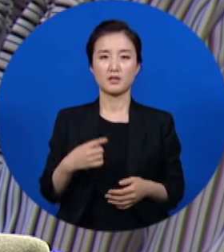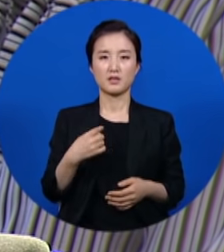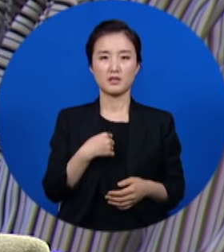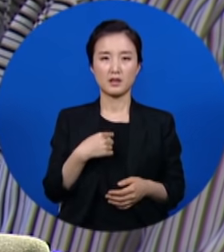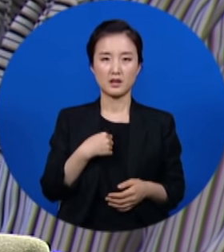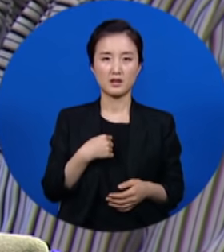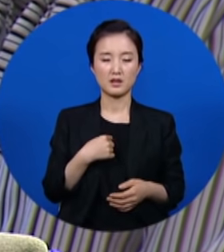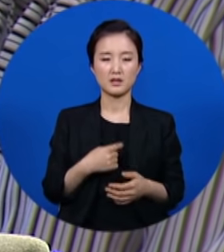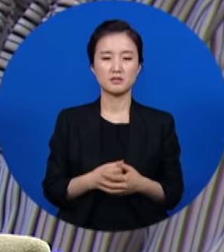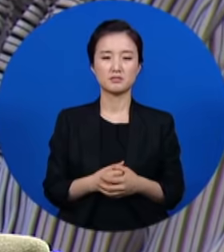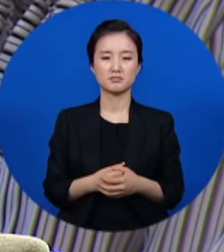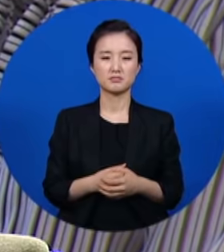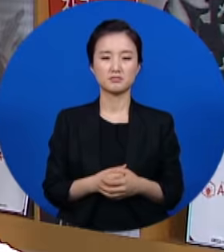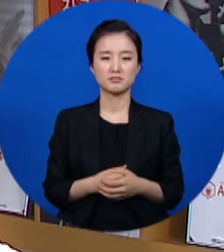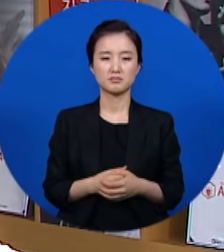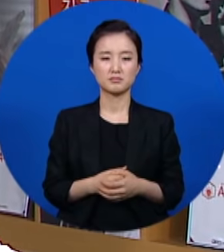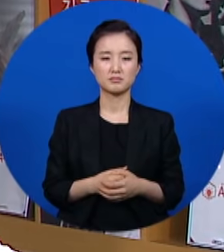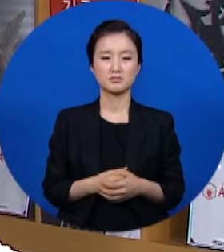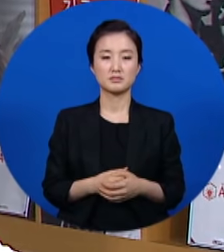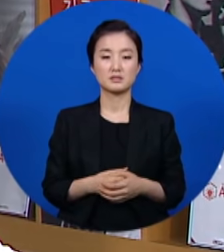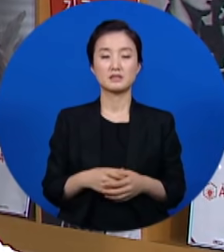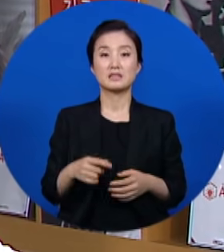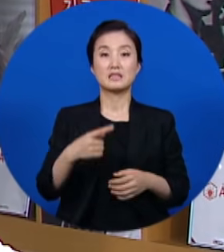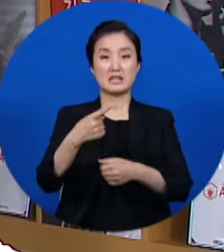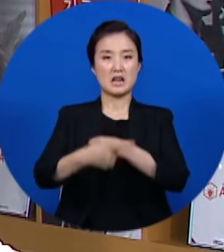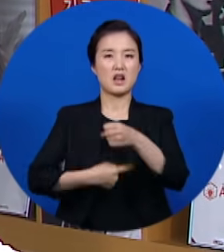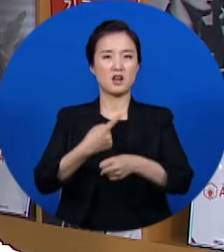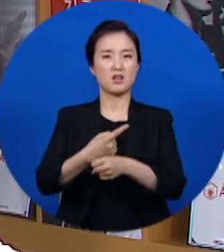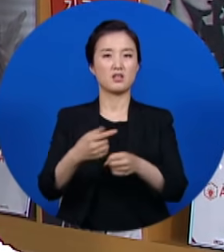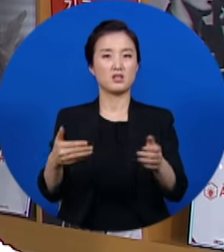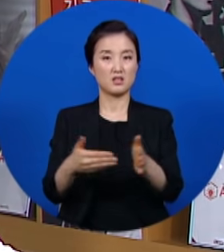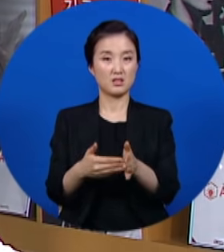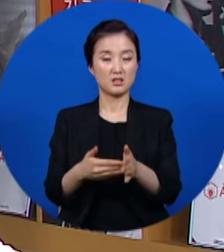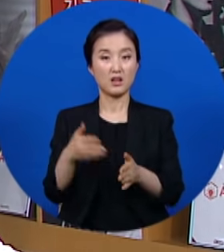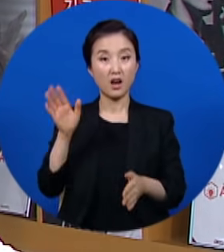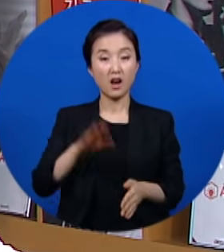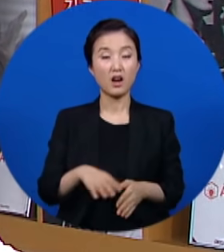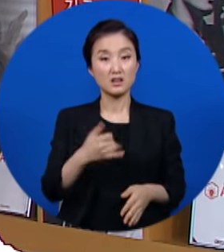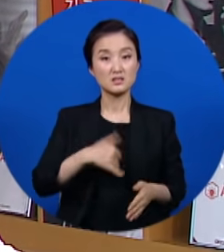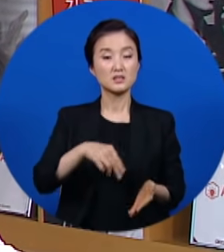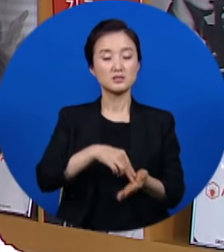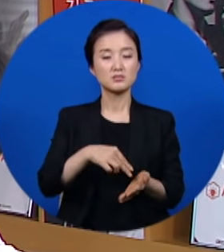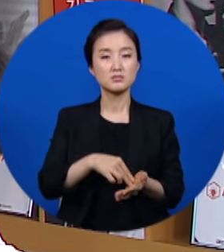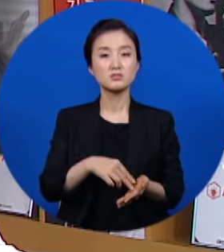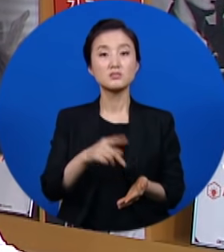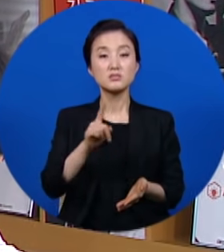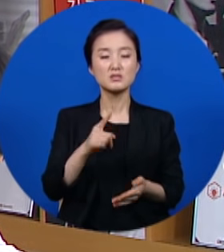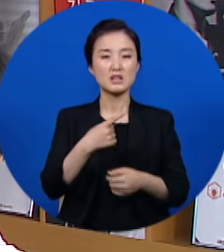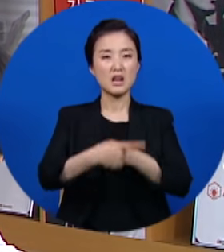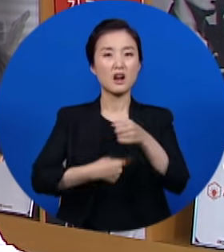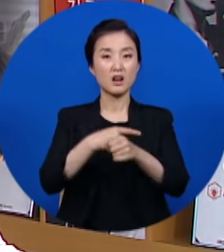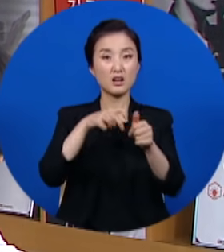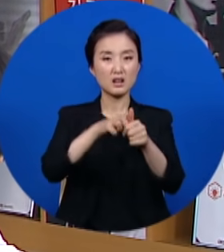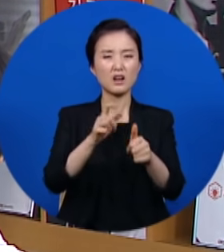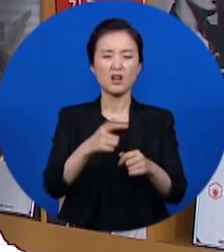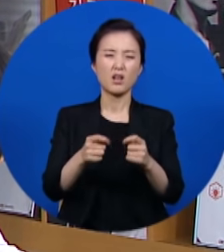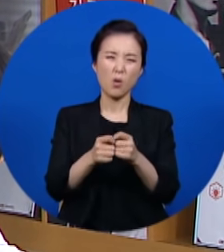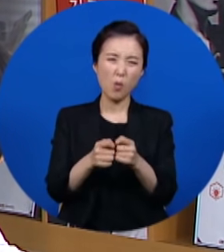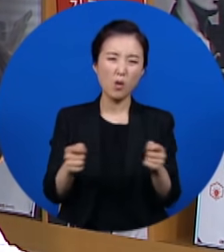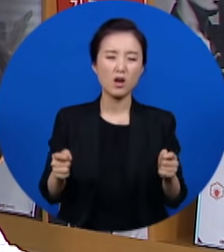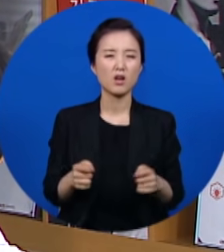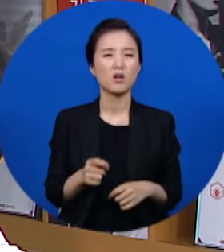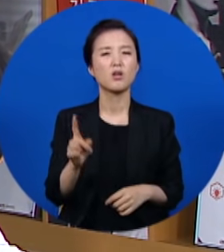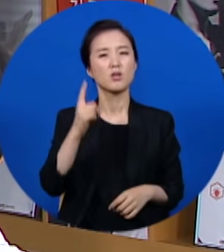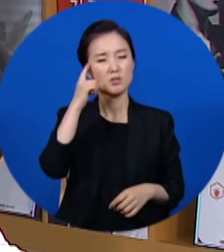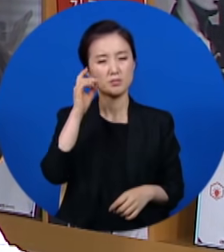것조차 버렸네요 사람은 끝이 없잖아요 일본에서는 캥거루를 또 바라본 하면 패러사이트 쓰인